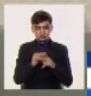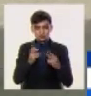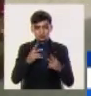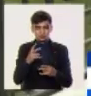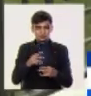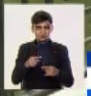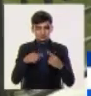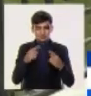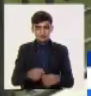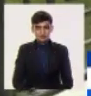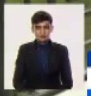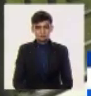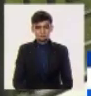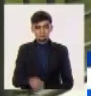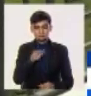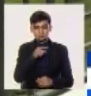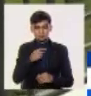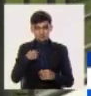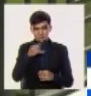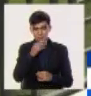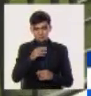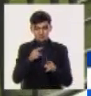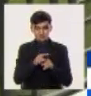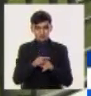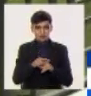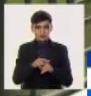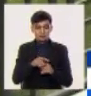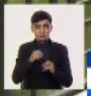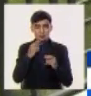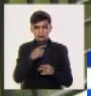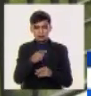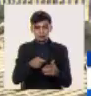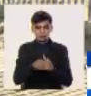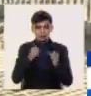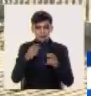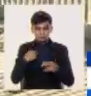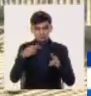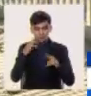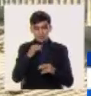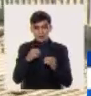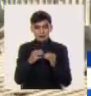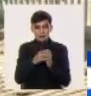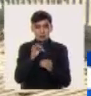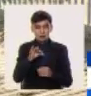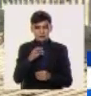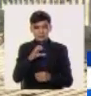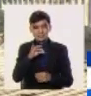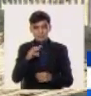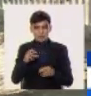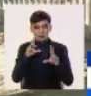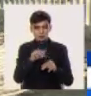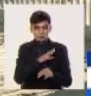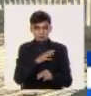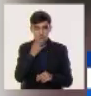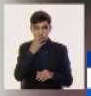возможно цензура не пропустит так как я хочу сказать вам как они там содержатся после 15 октября семьи обещают